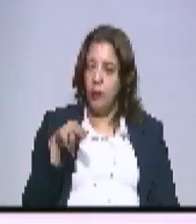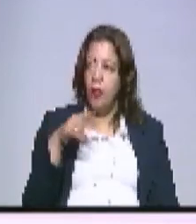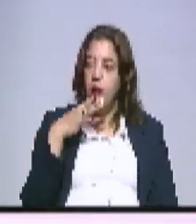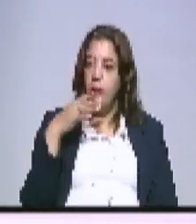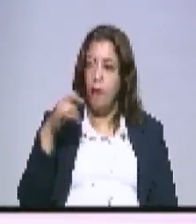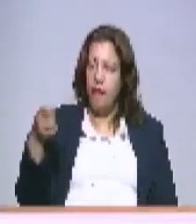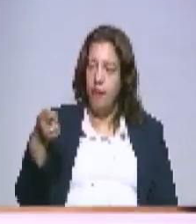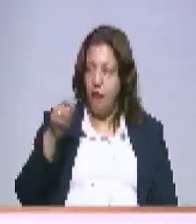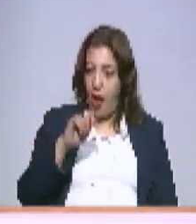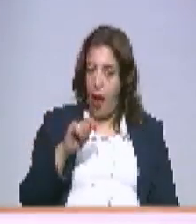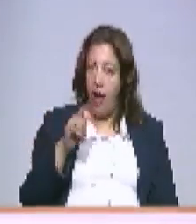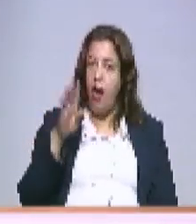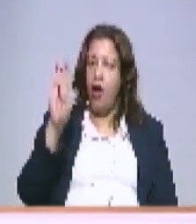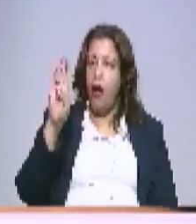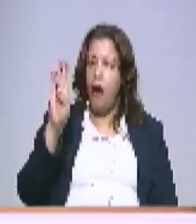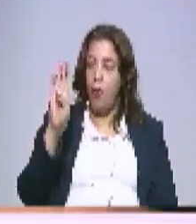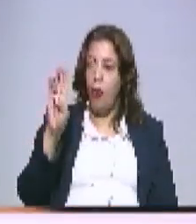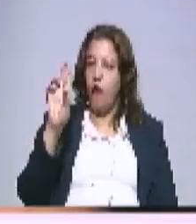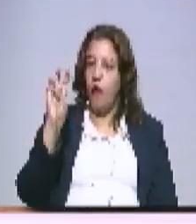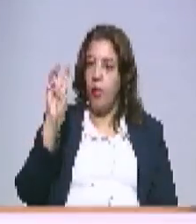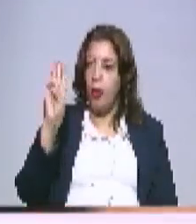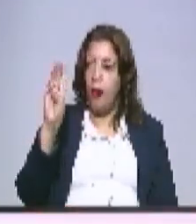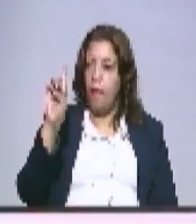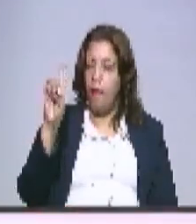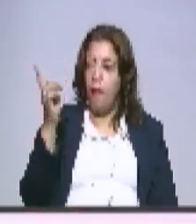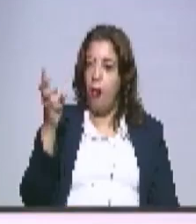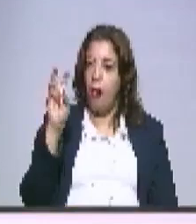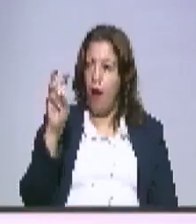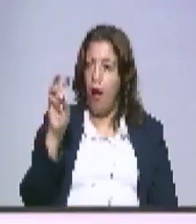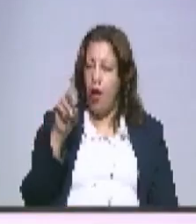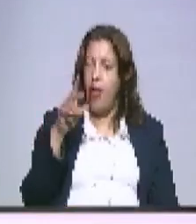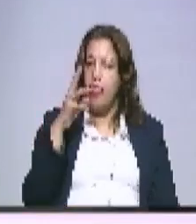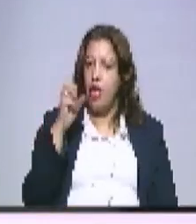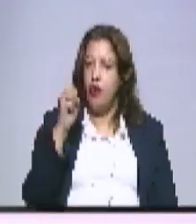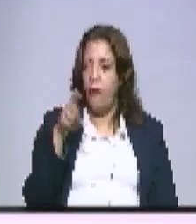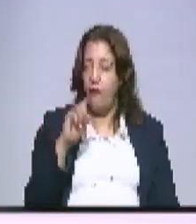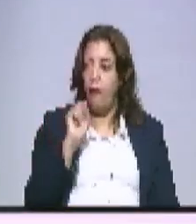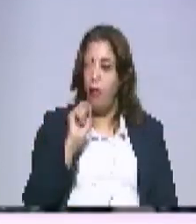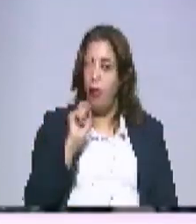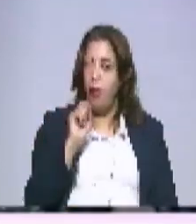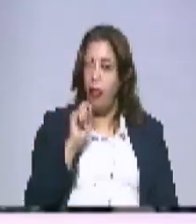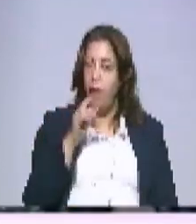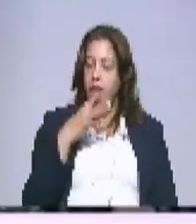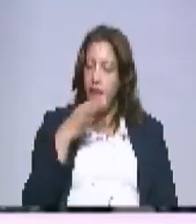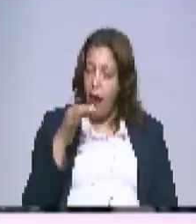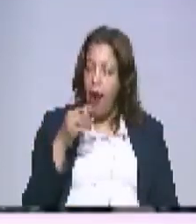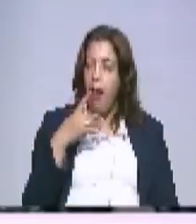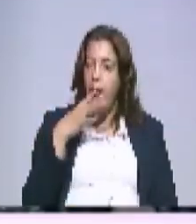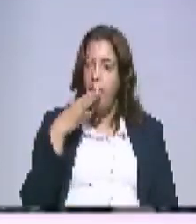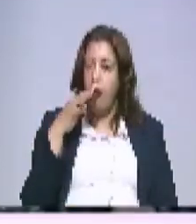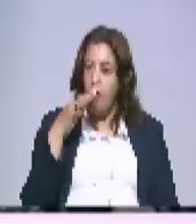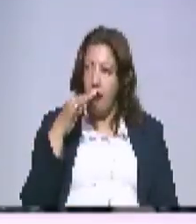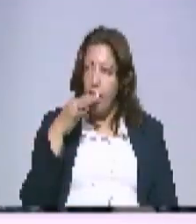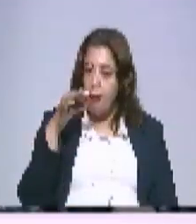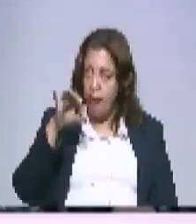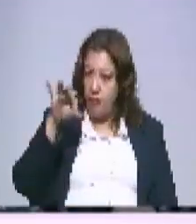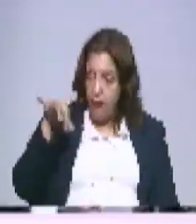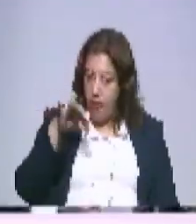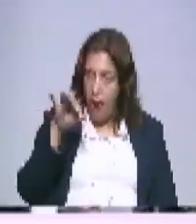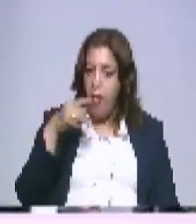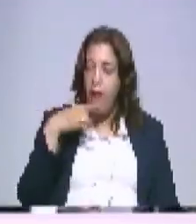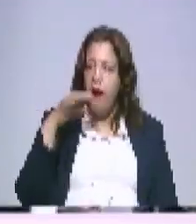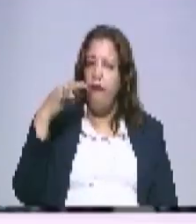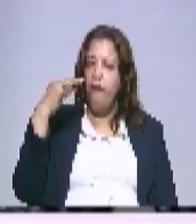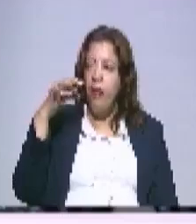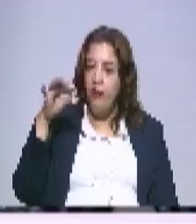معلقة كزبرة ناشفة، وشكرا على كده. ملح وفلفل أسمر وكزبرة ناشفة،